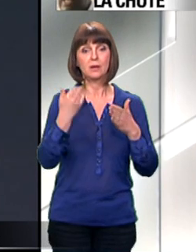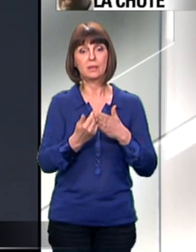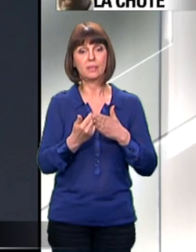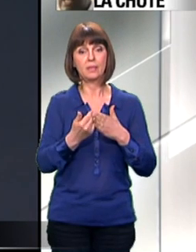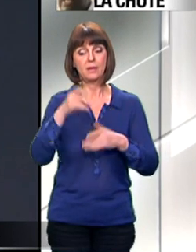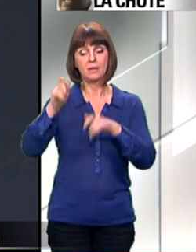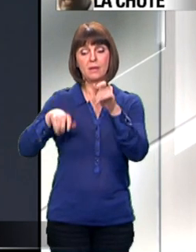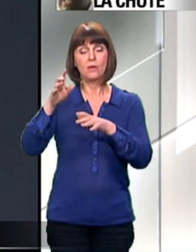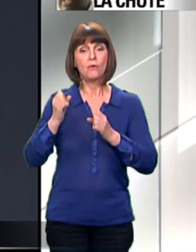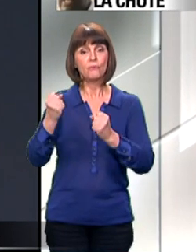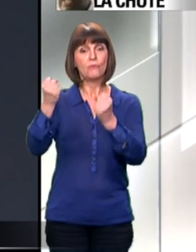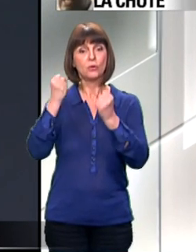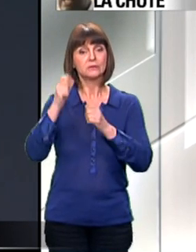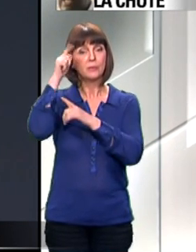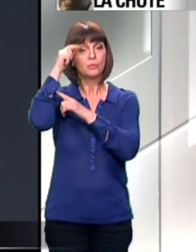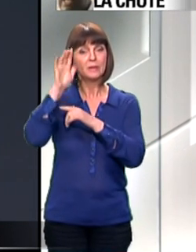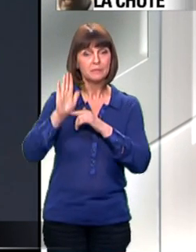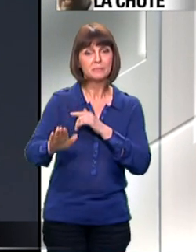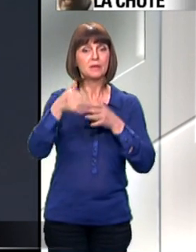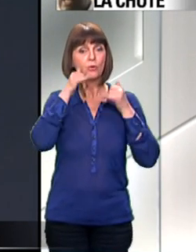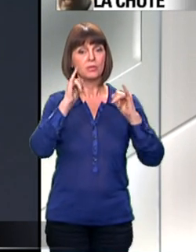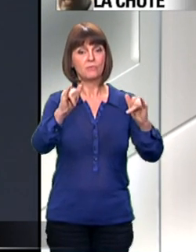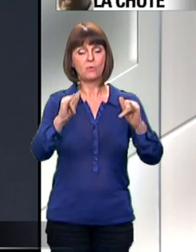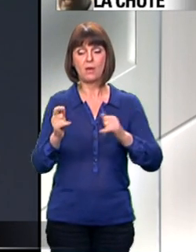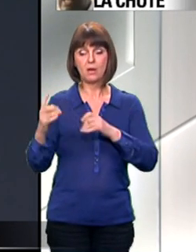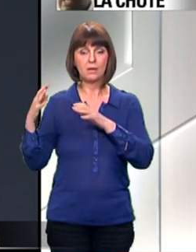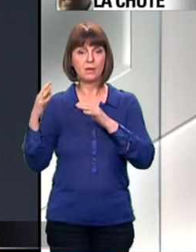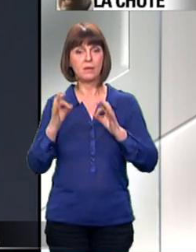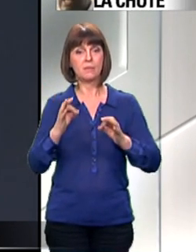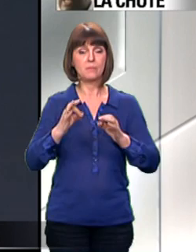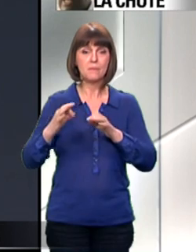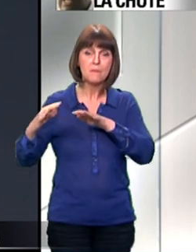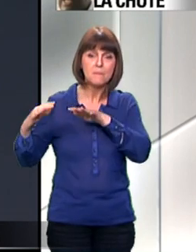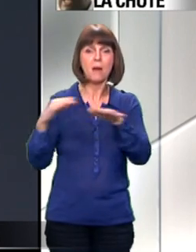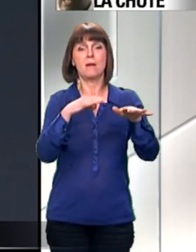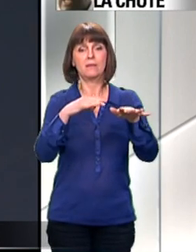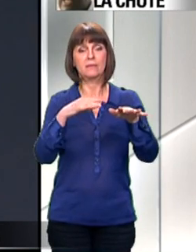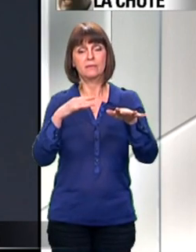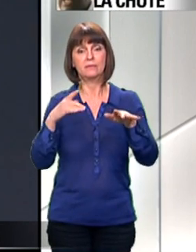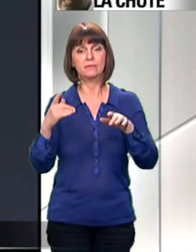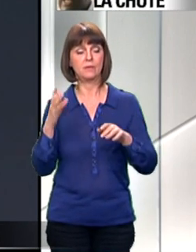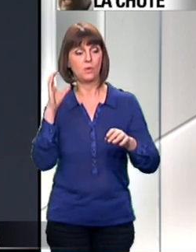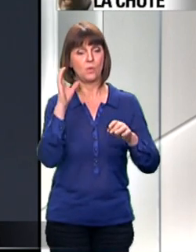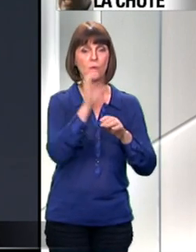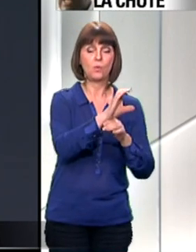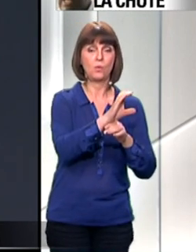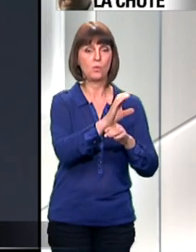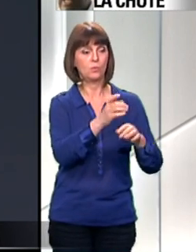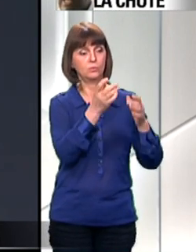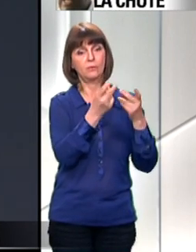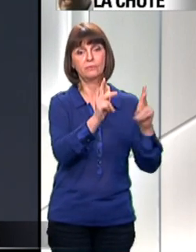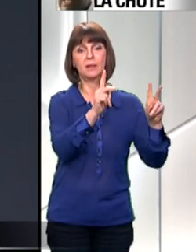Forces républicaines de Côte d'Ivoire ont lancé une grande offensive sur la ville